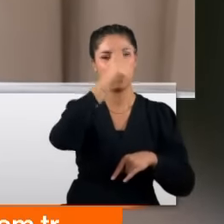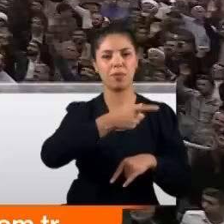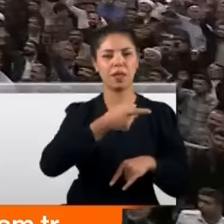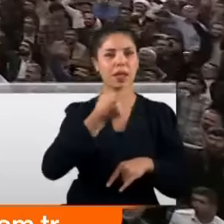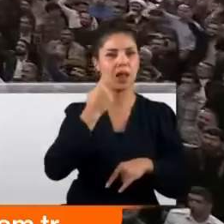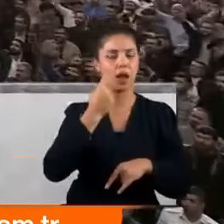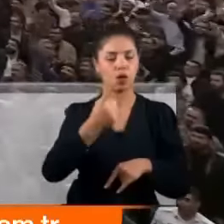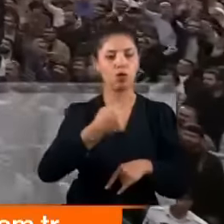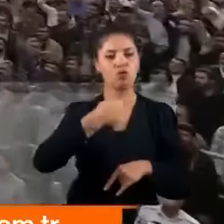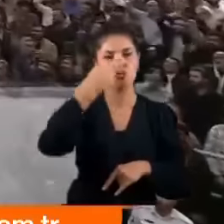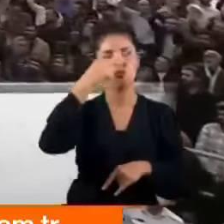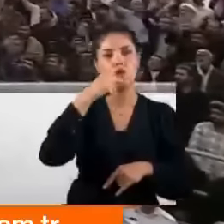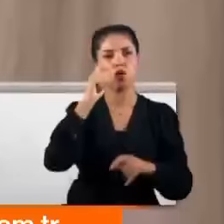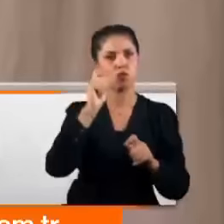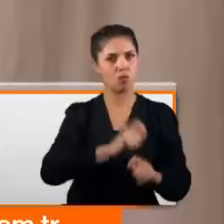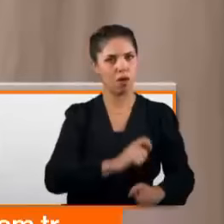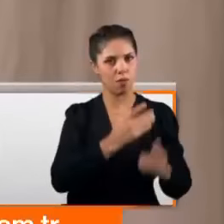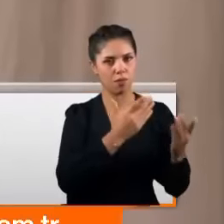Cuma hutbesine çıktı.